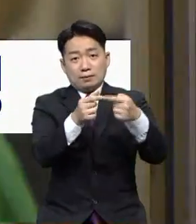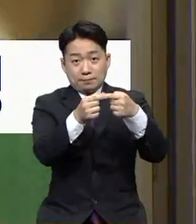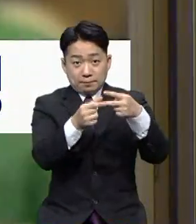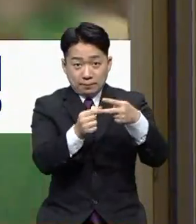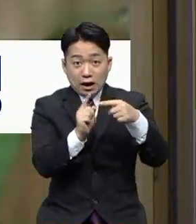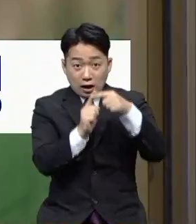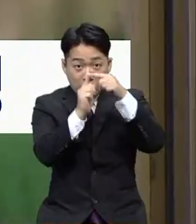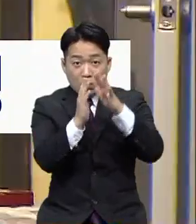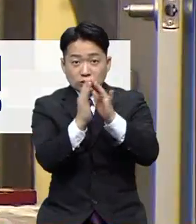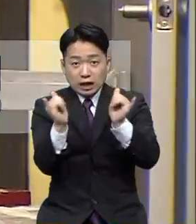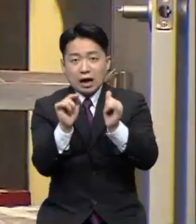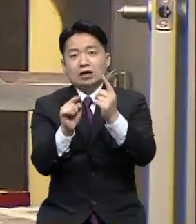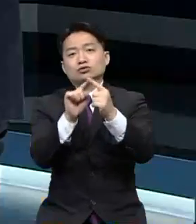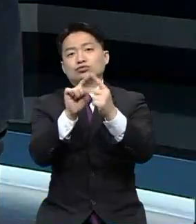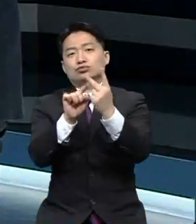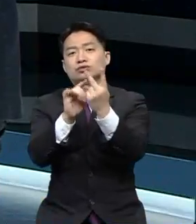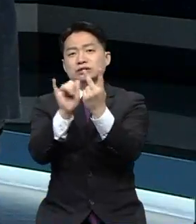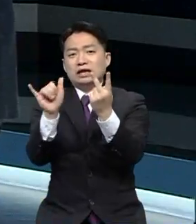각각 한 명씩 포함됐습니다.